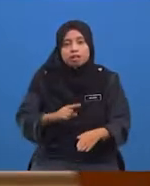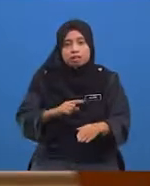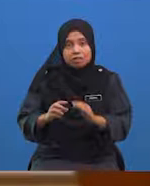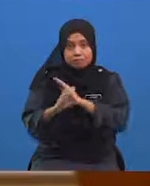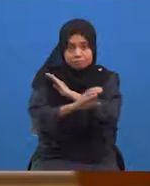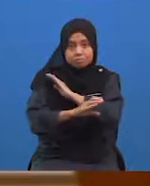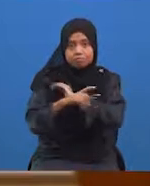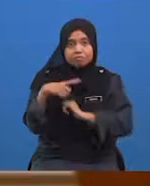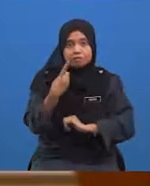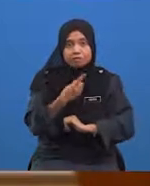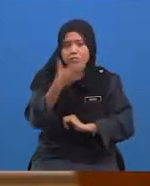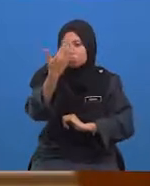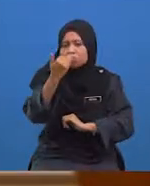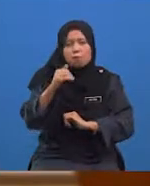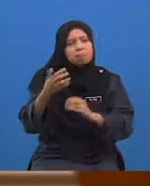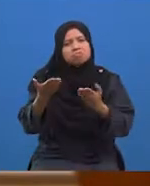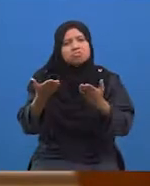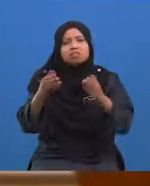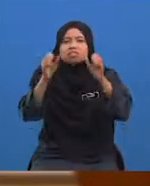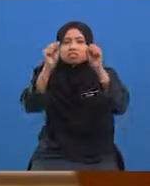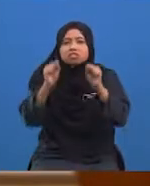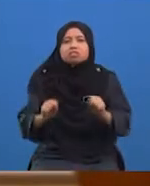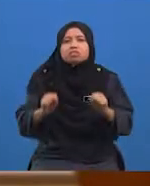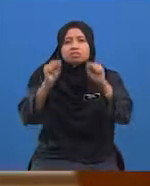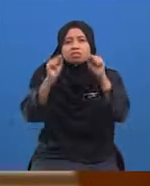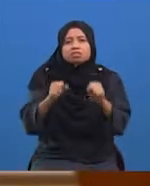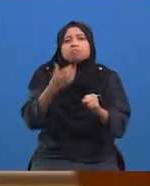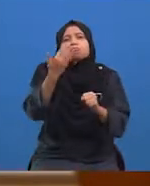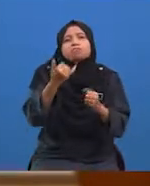Di negara kita, mengapa agaknya tiada salji?